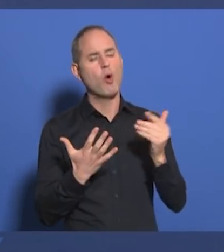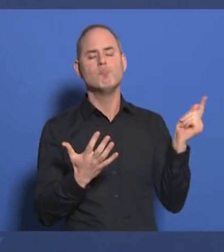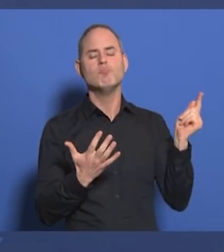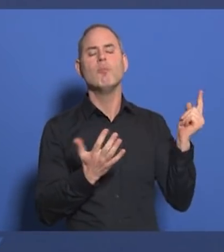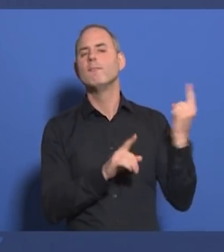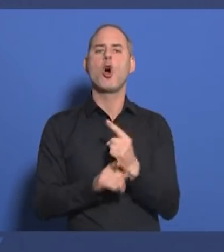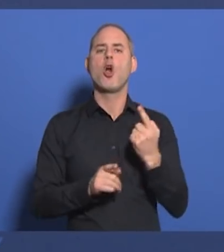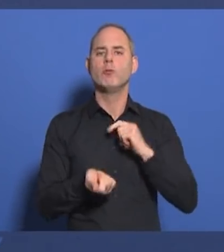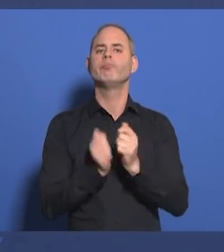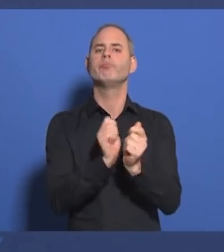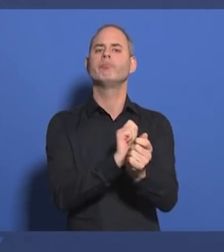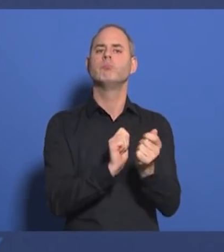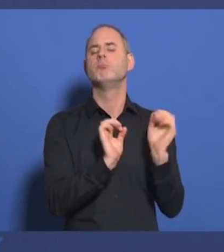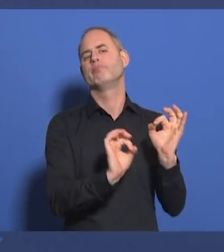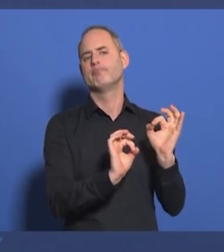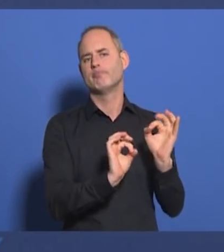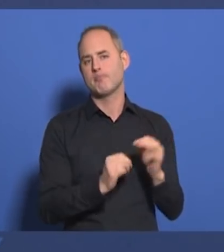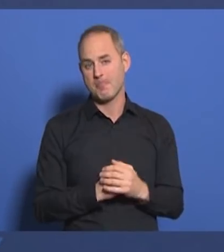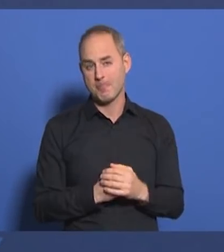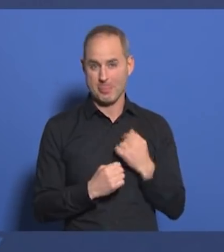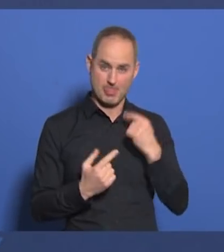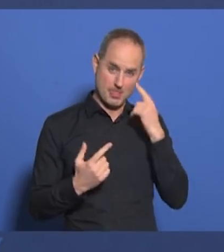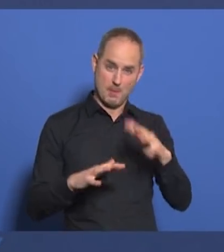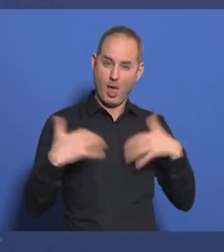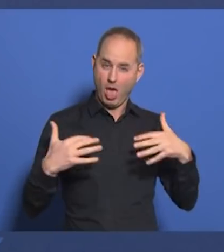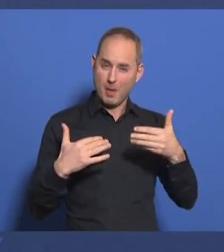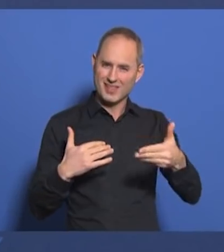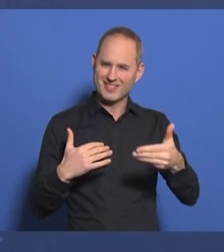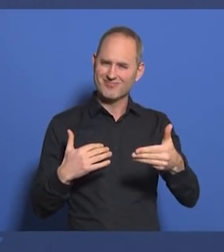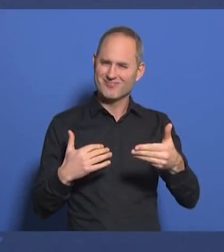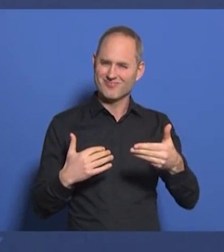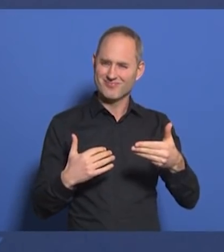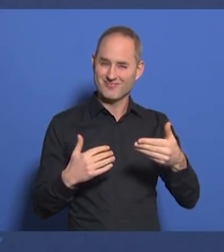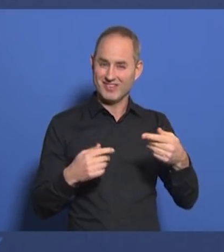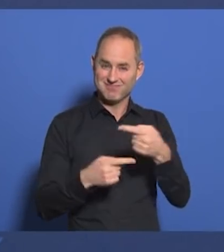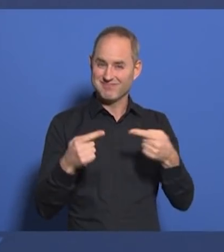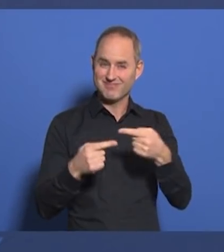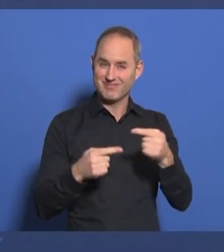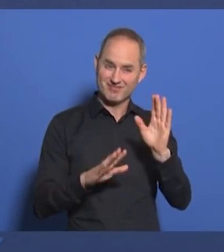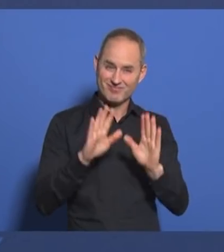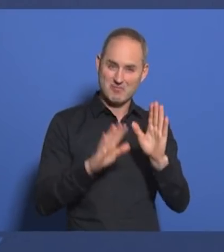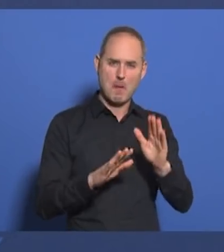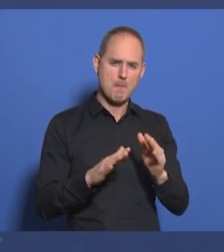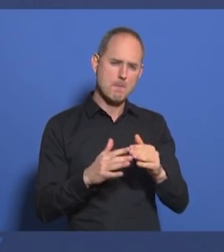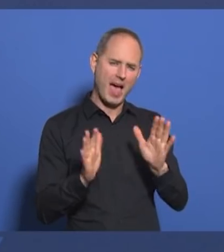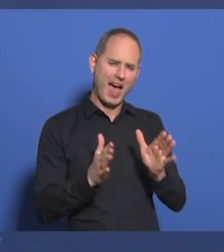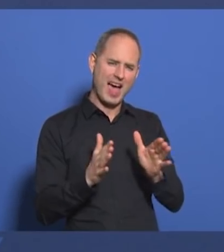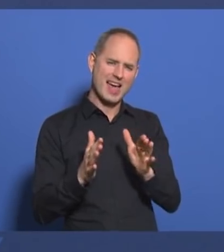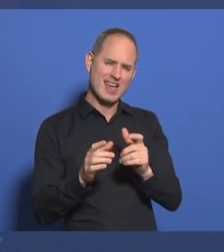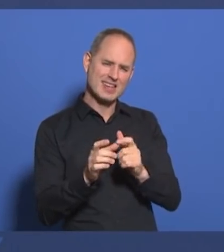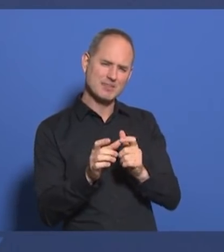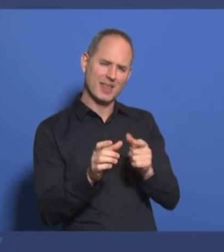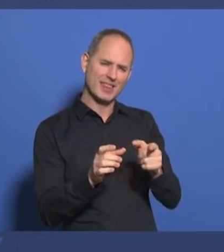Mehrheiten hier im Parlament. Aber lassen Sie mich auch sagen, es hat sich in den letzten Monaten der Pandemie immer bewährt, wenn Bund und Länder